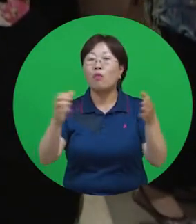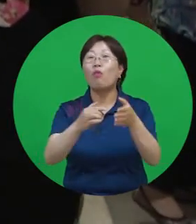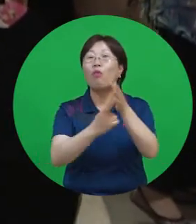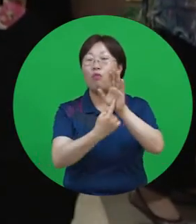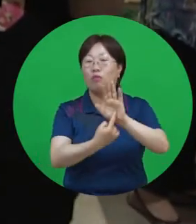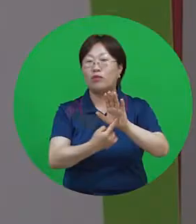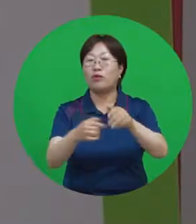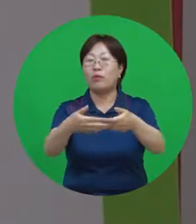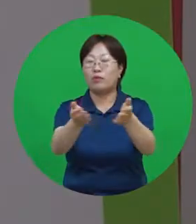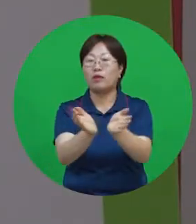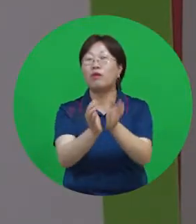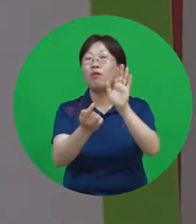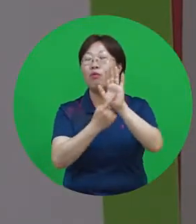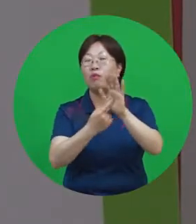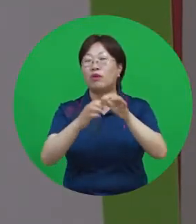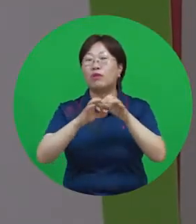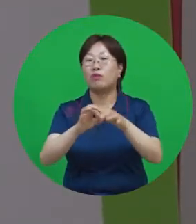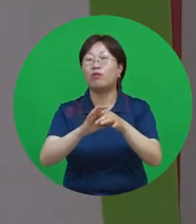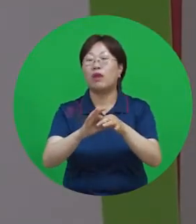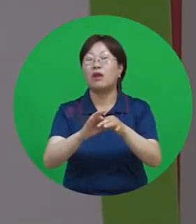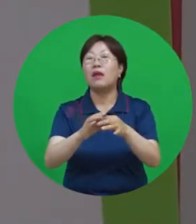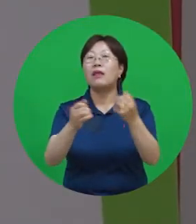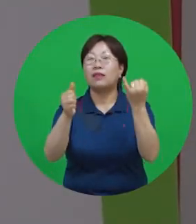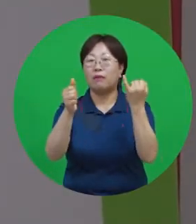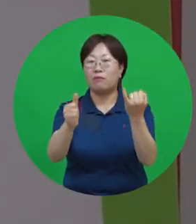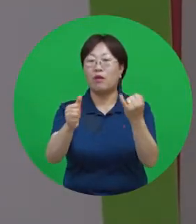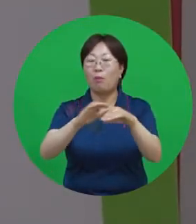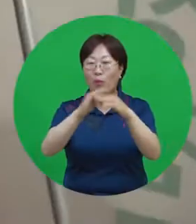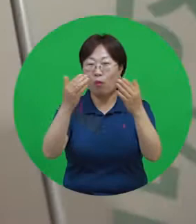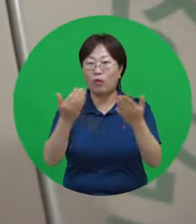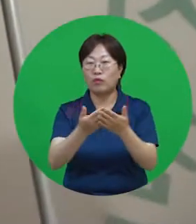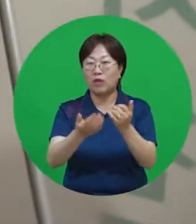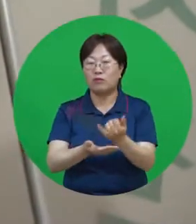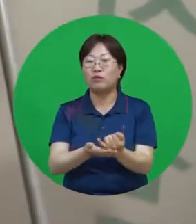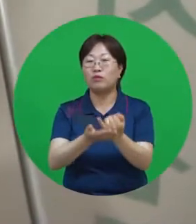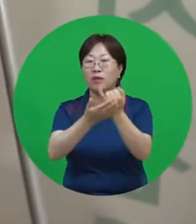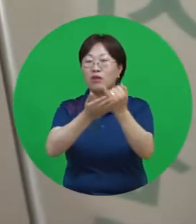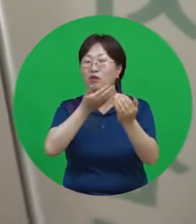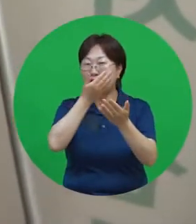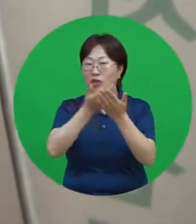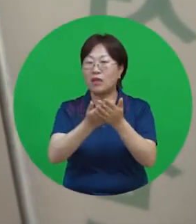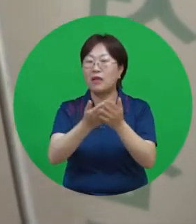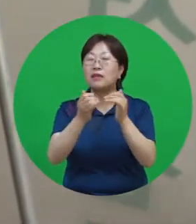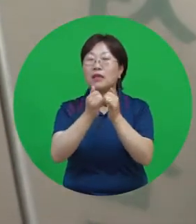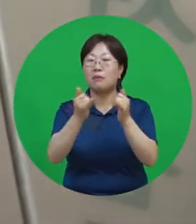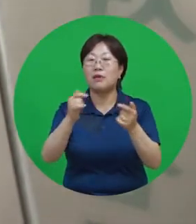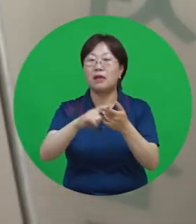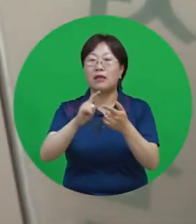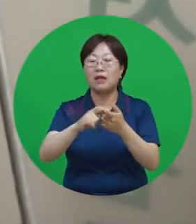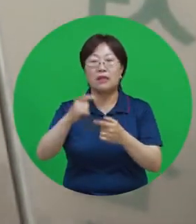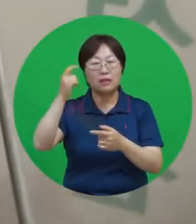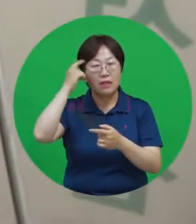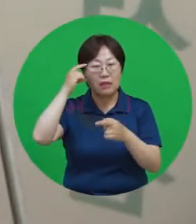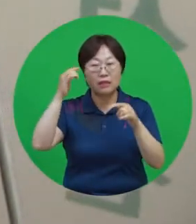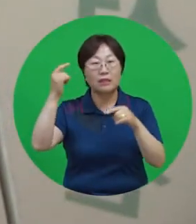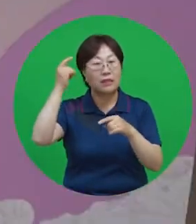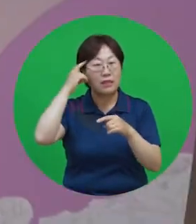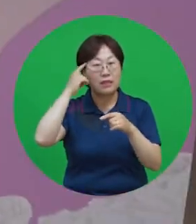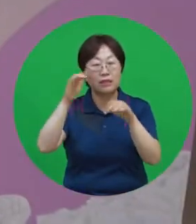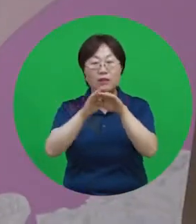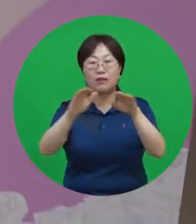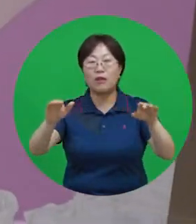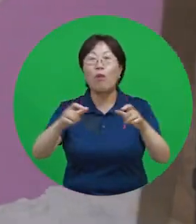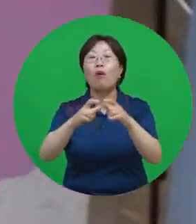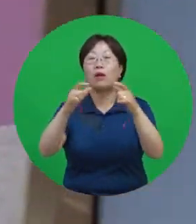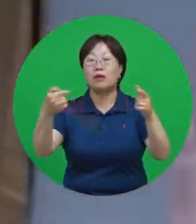점과 캠페인을 통해 남성 여성 모두가 존중받아야 할 귀한 존재라는 성 팡 독 의식을